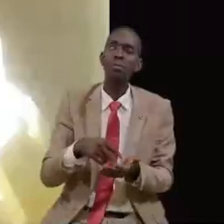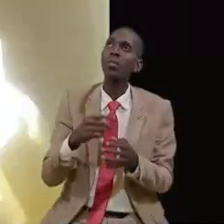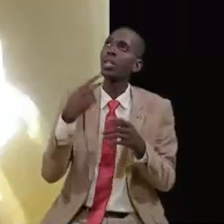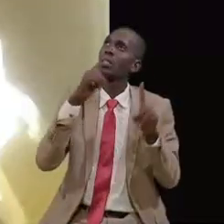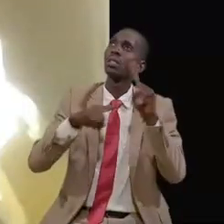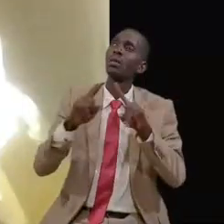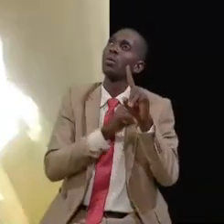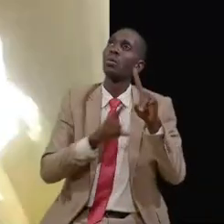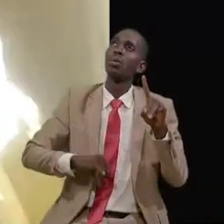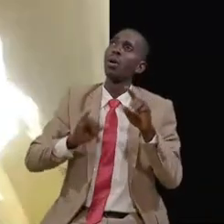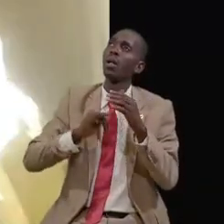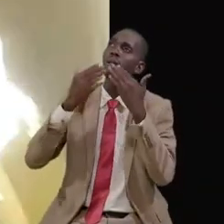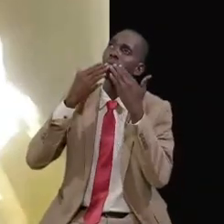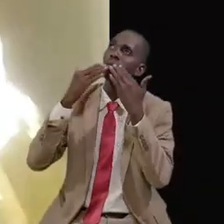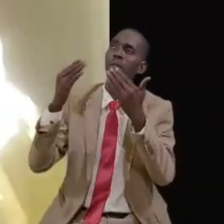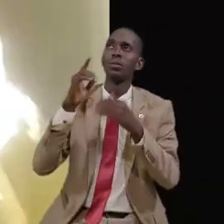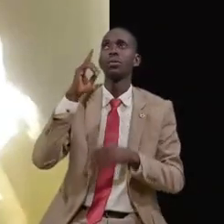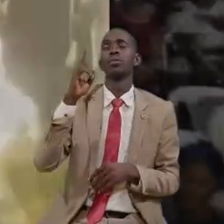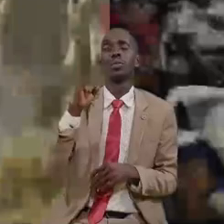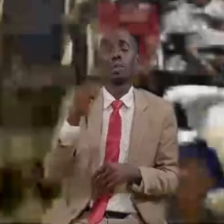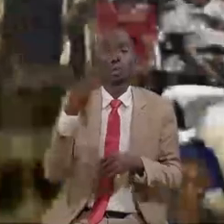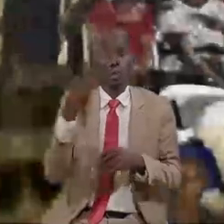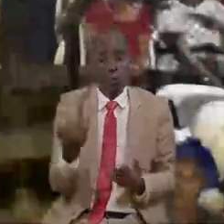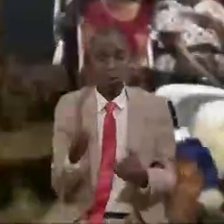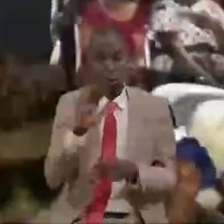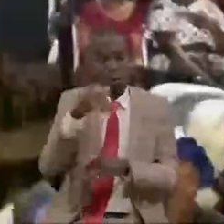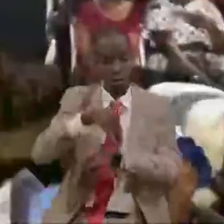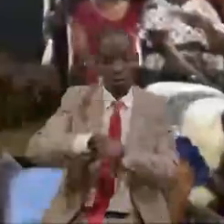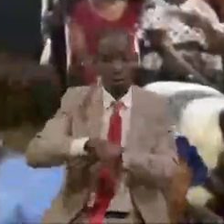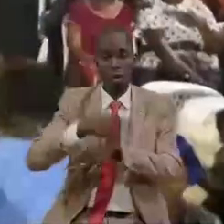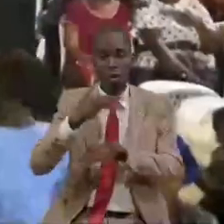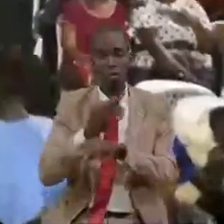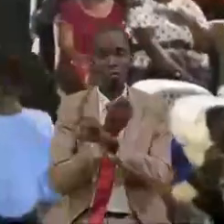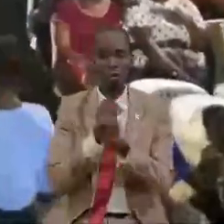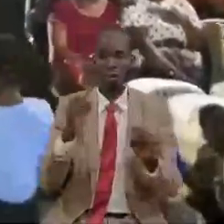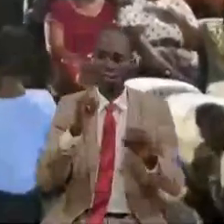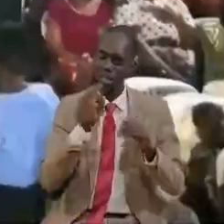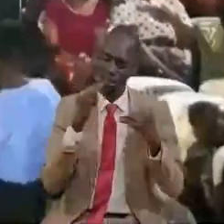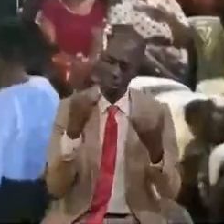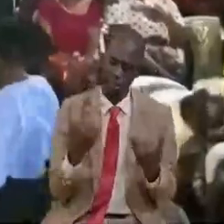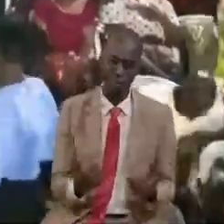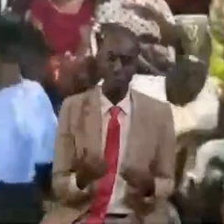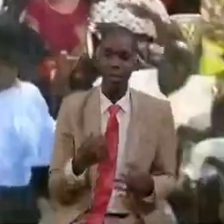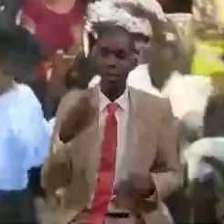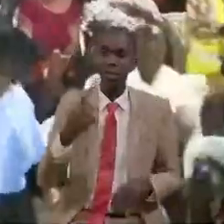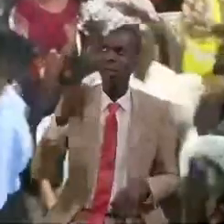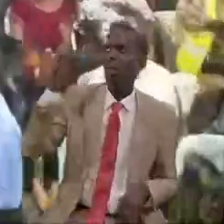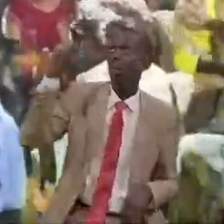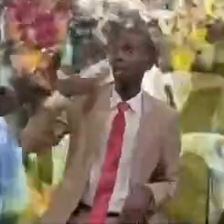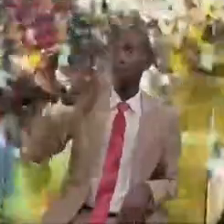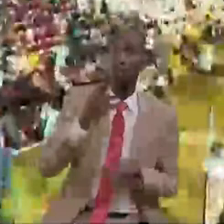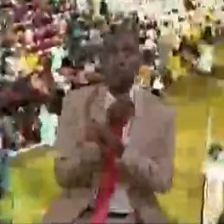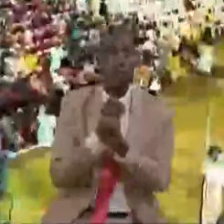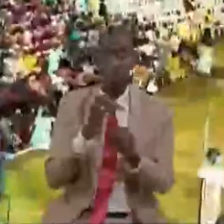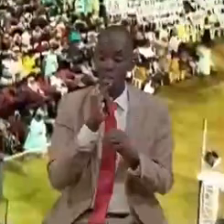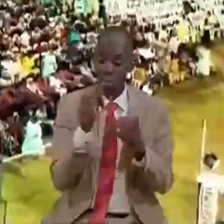remercie. La lumière de la rédemption est venue. Et je prends cette lumière maintenant. Tenez-vous debout